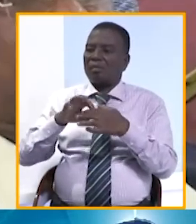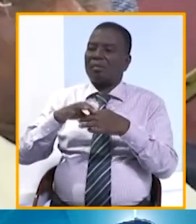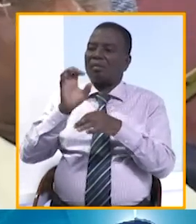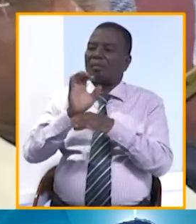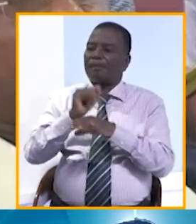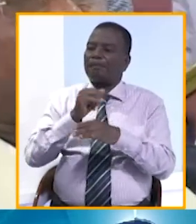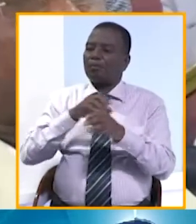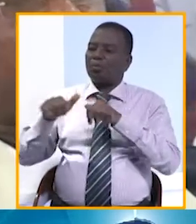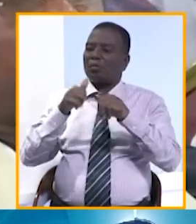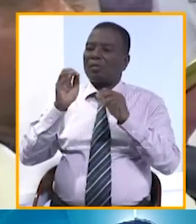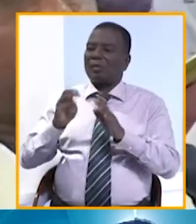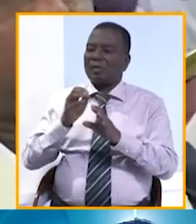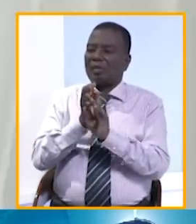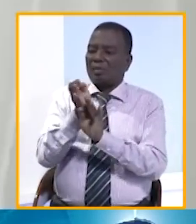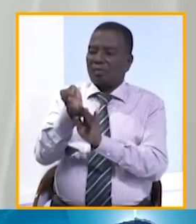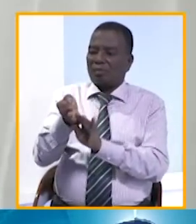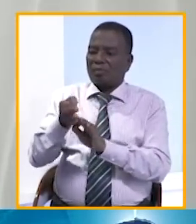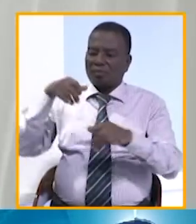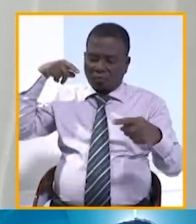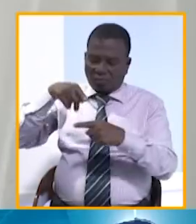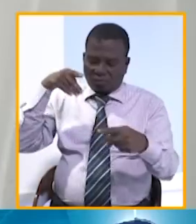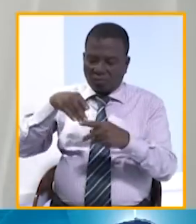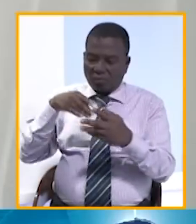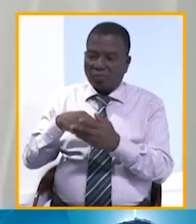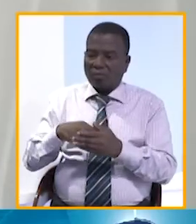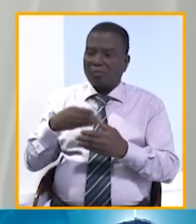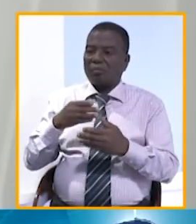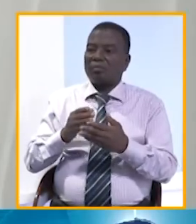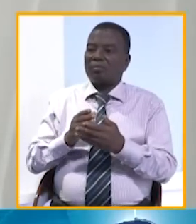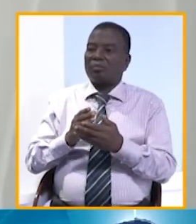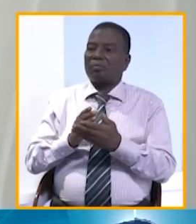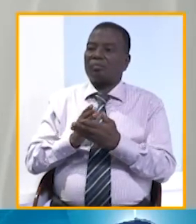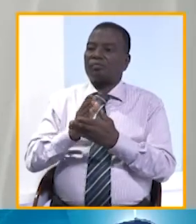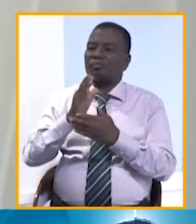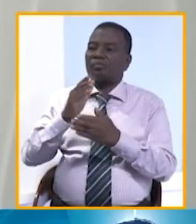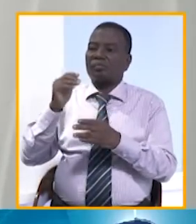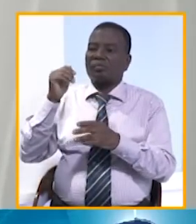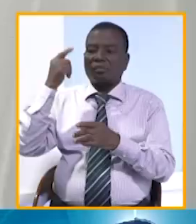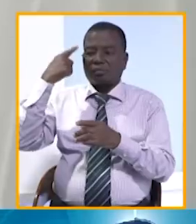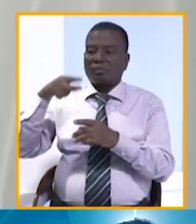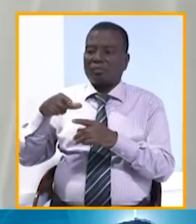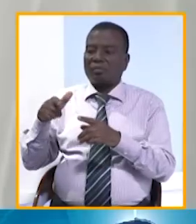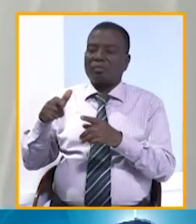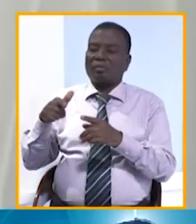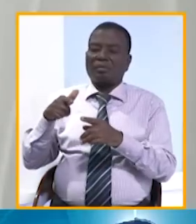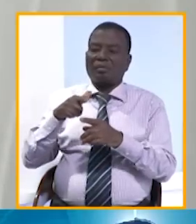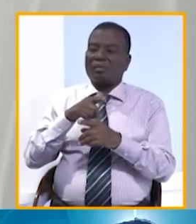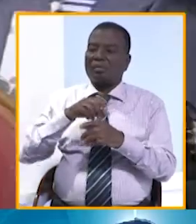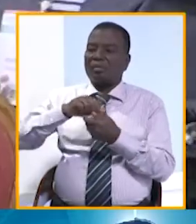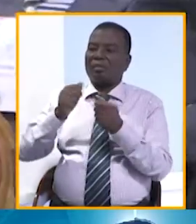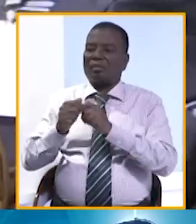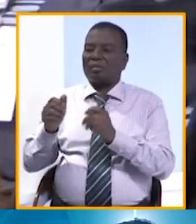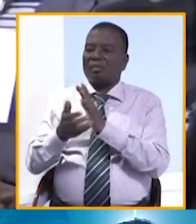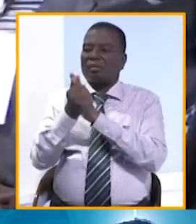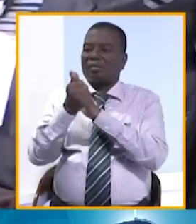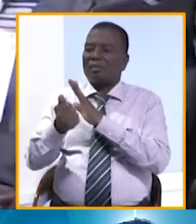acteurs de la filière se battent pour pérenniser la commercialisation de la mangue en Europe à travers la formation des acteurs de la filière mangue et l'amélioration de la